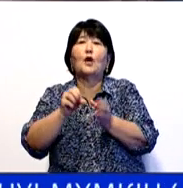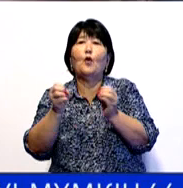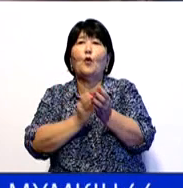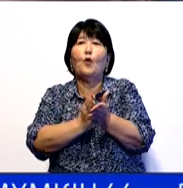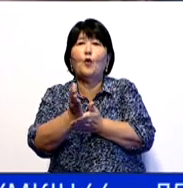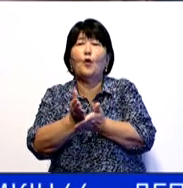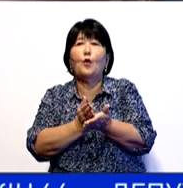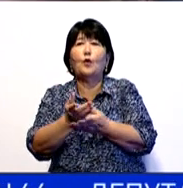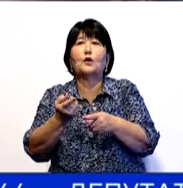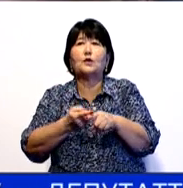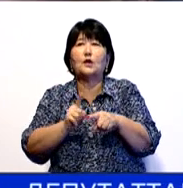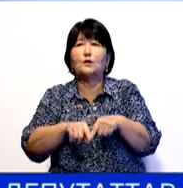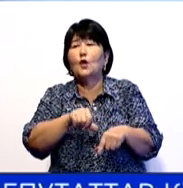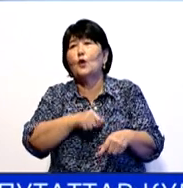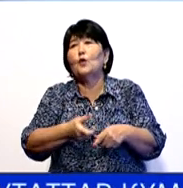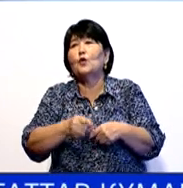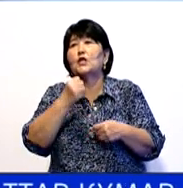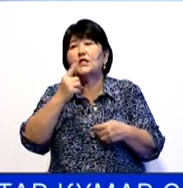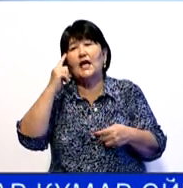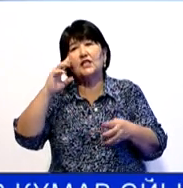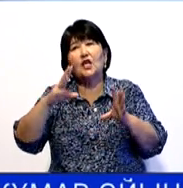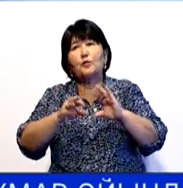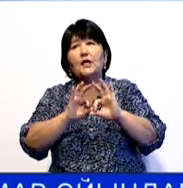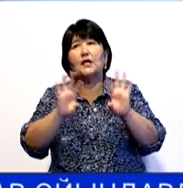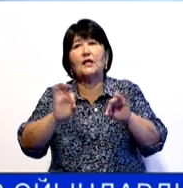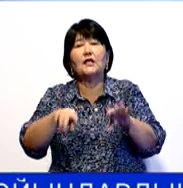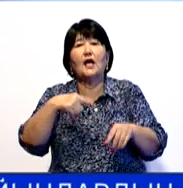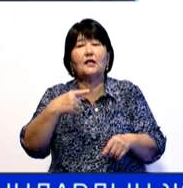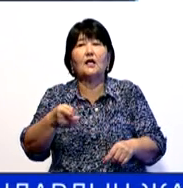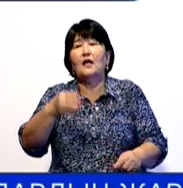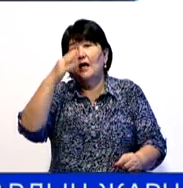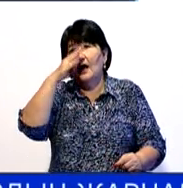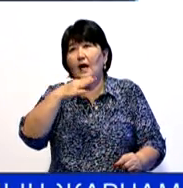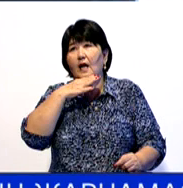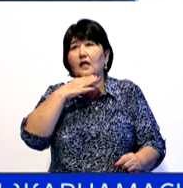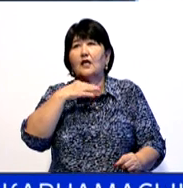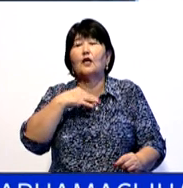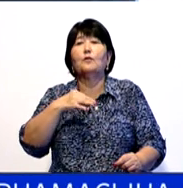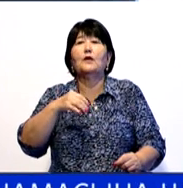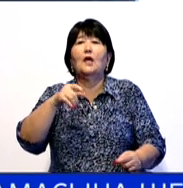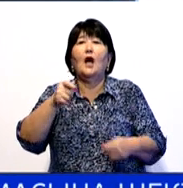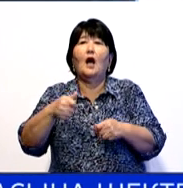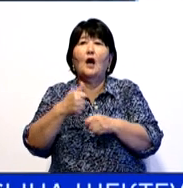Ол кісі жөнінде өте жақсы пікірдегі кісілердің бірі. Әкем аудан басшылары әңгіме болғанда